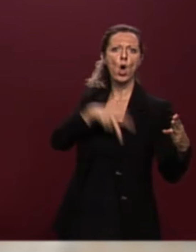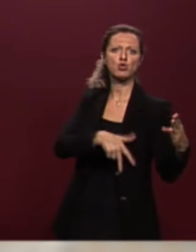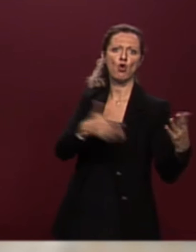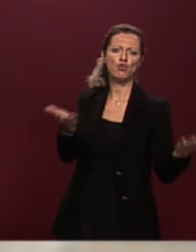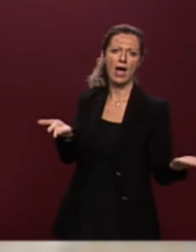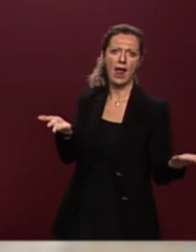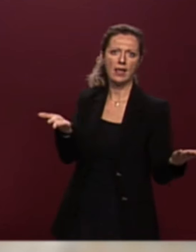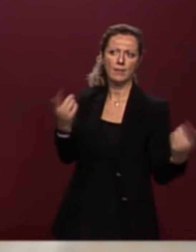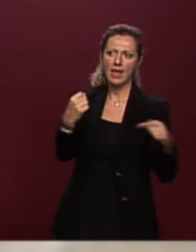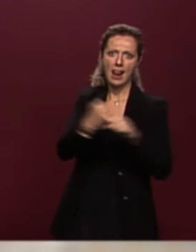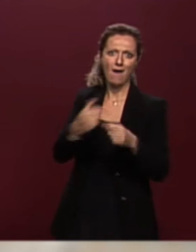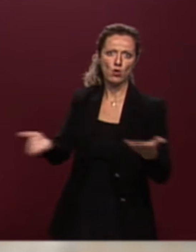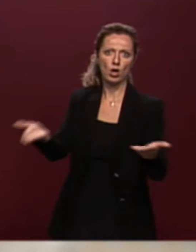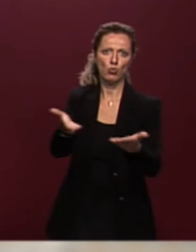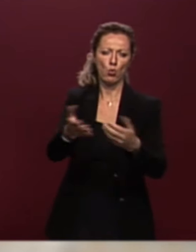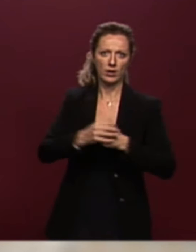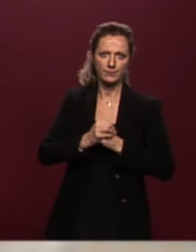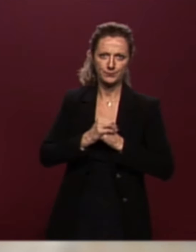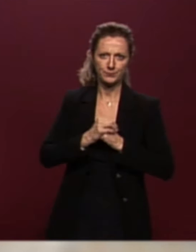psicosociali per i lavoratori.